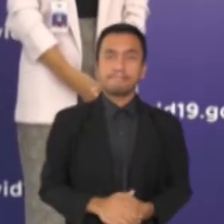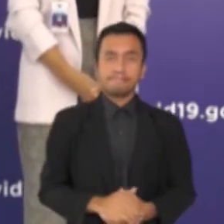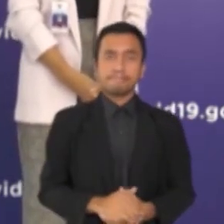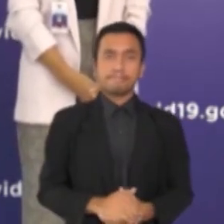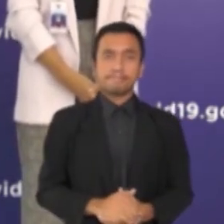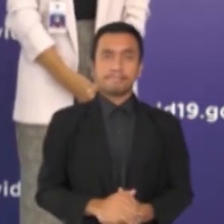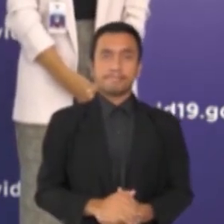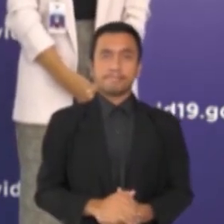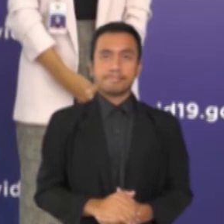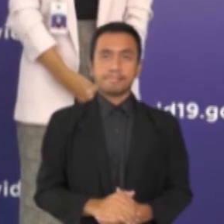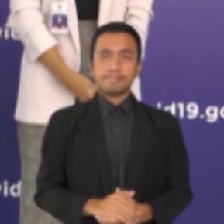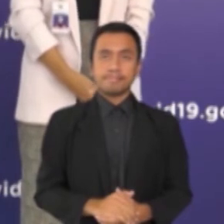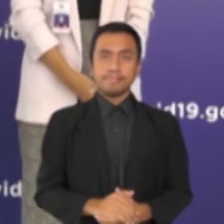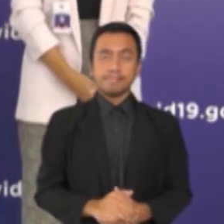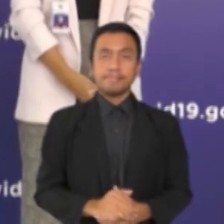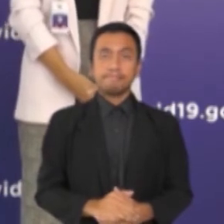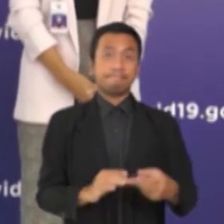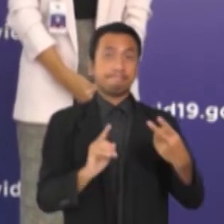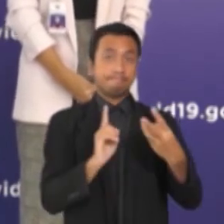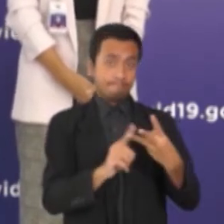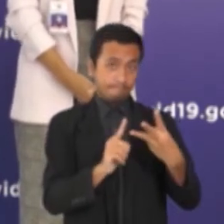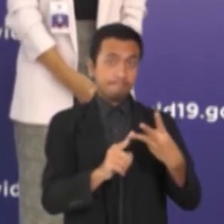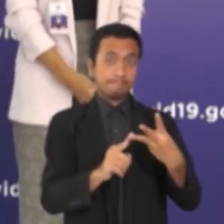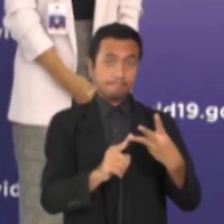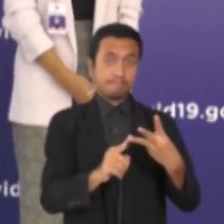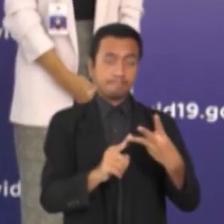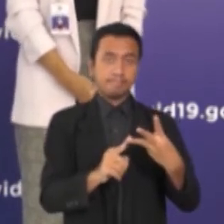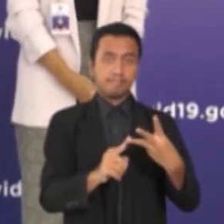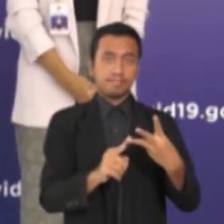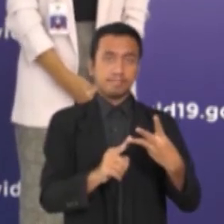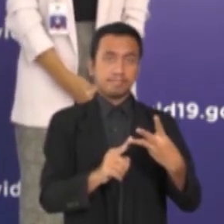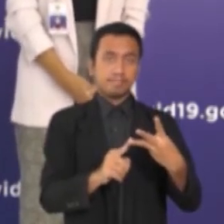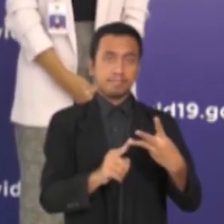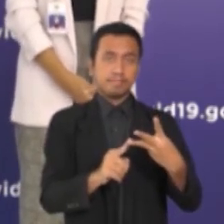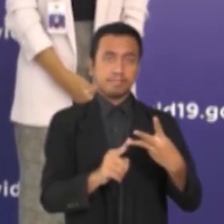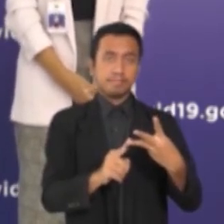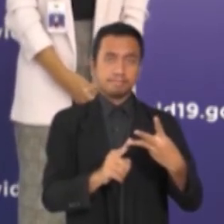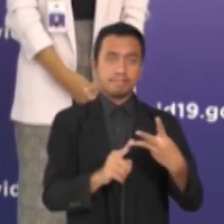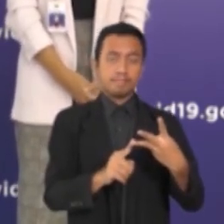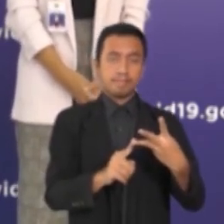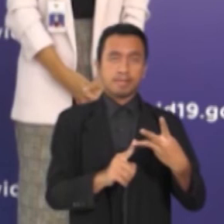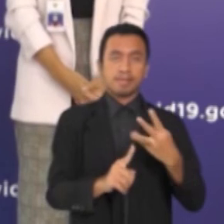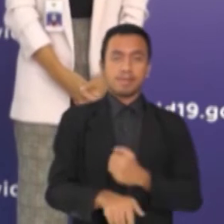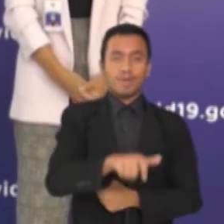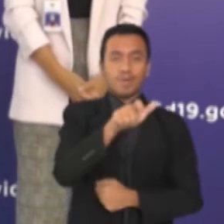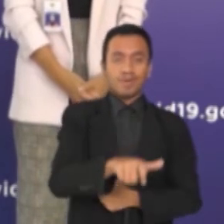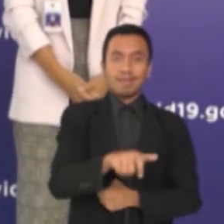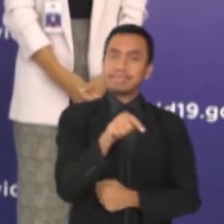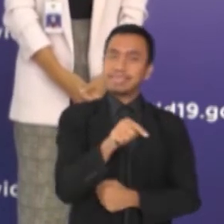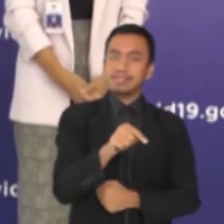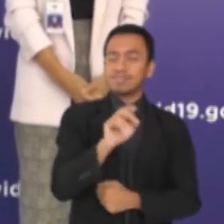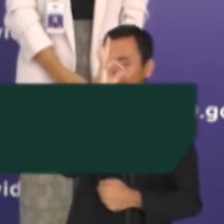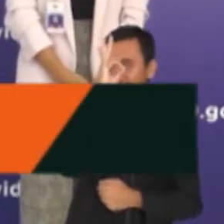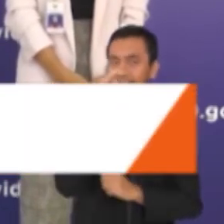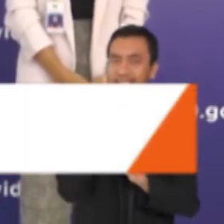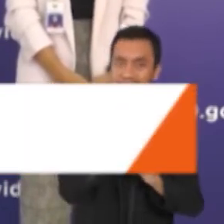swab. Kemudian juga adanya penugasan personil untuk mendukung gugus tugas daerah